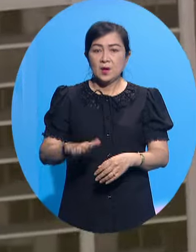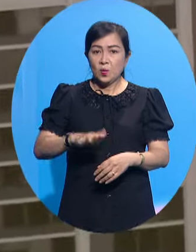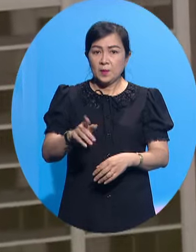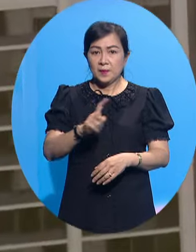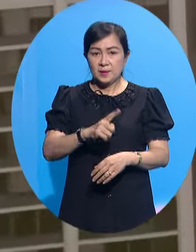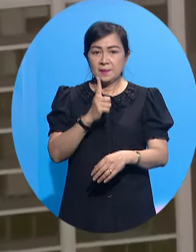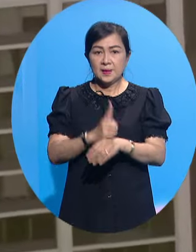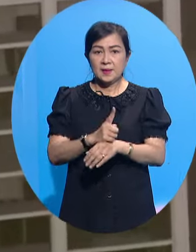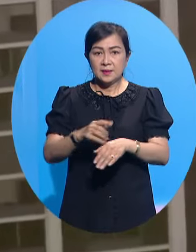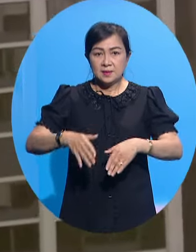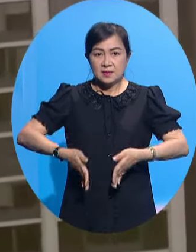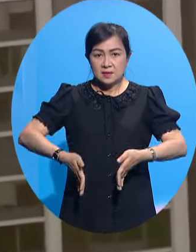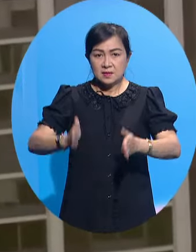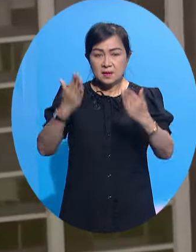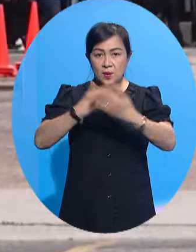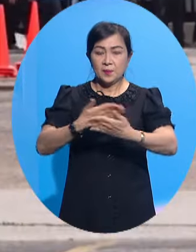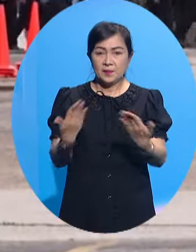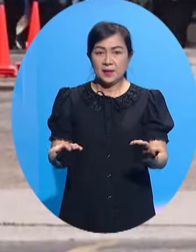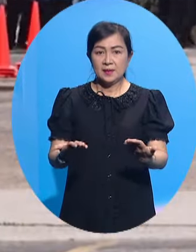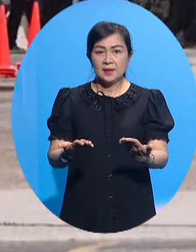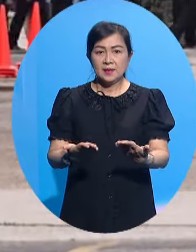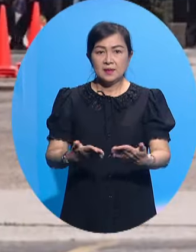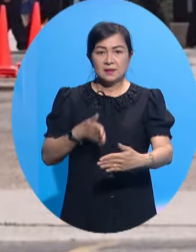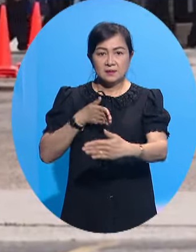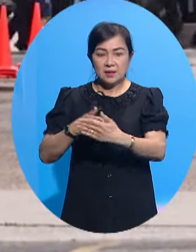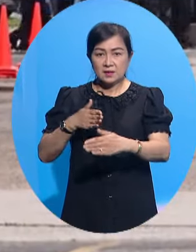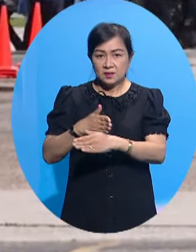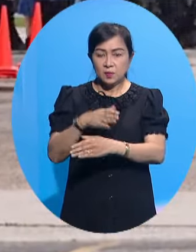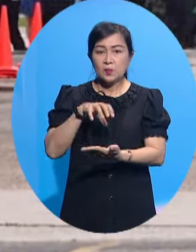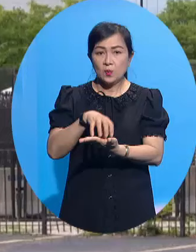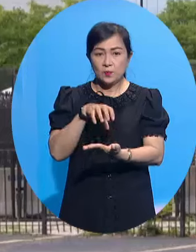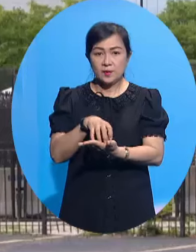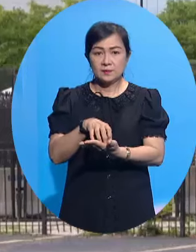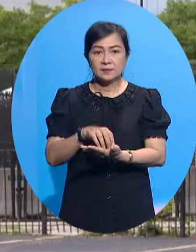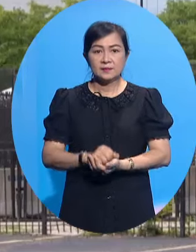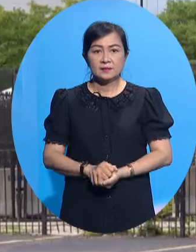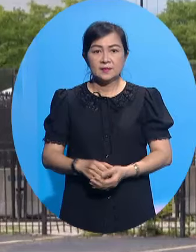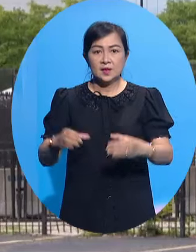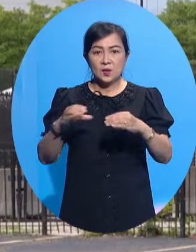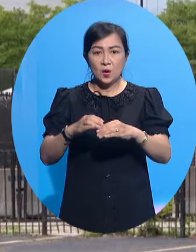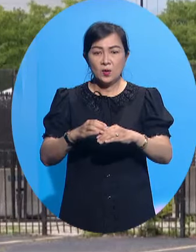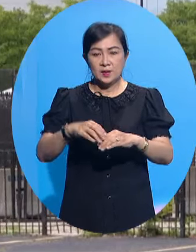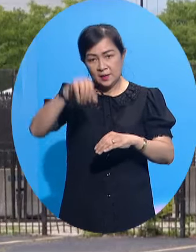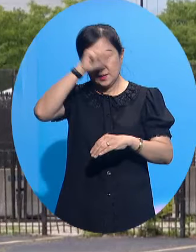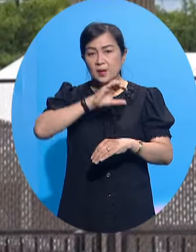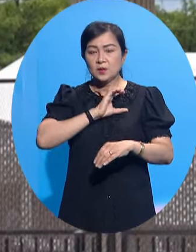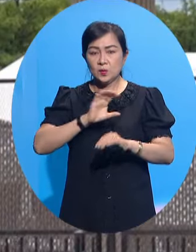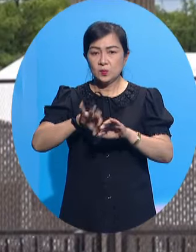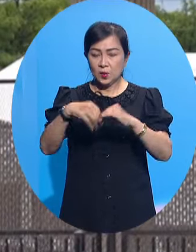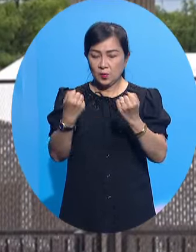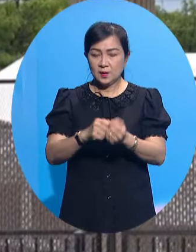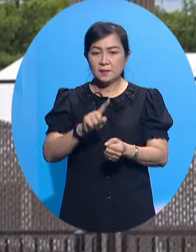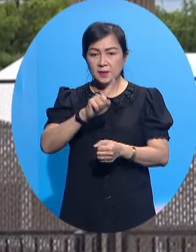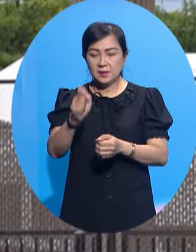tới 100.000 người xuống đường trong ngày hôm nay, gây cản trở giao thông trong khu vực. Đại hội toàn quốc của Đảng Dân Chủ được tổ chức từ